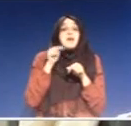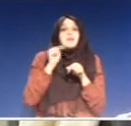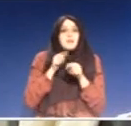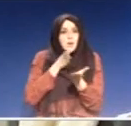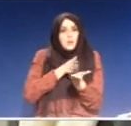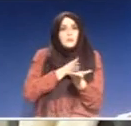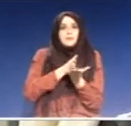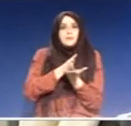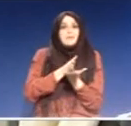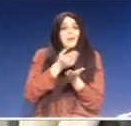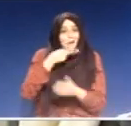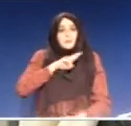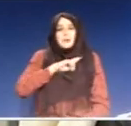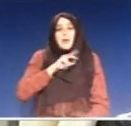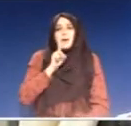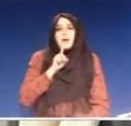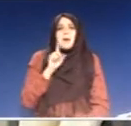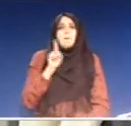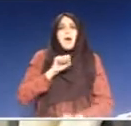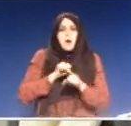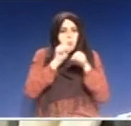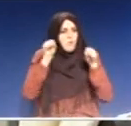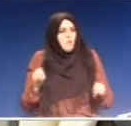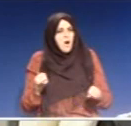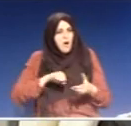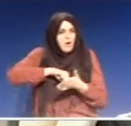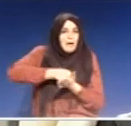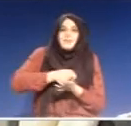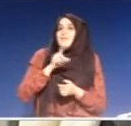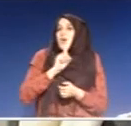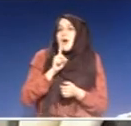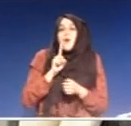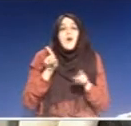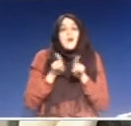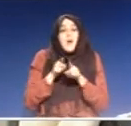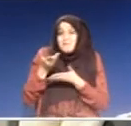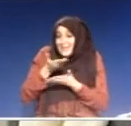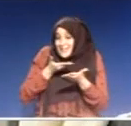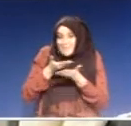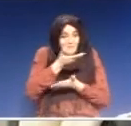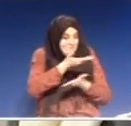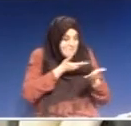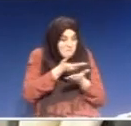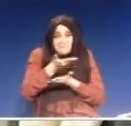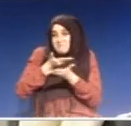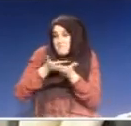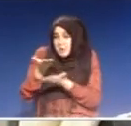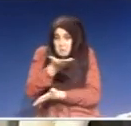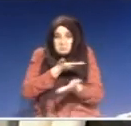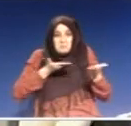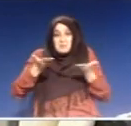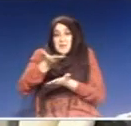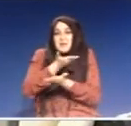مسؤولية ليست استبدادية ولكن شورية تعاونية، وفي نفس الوقت